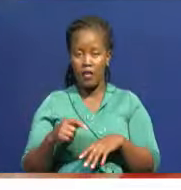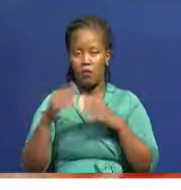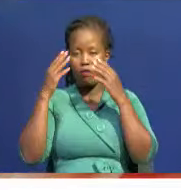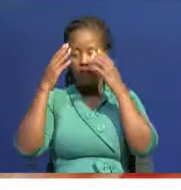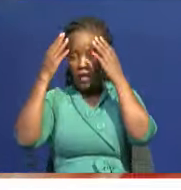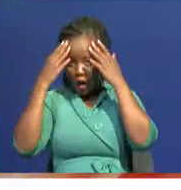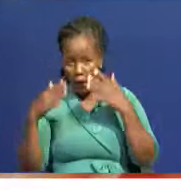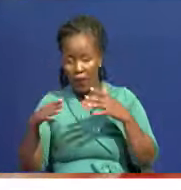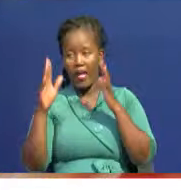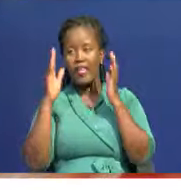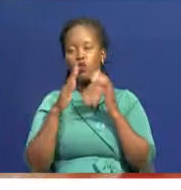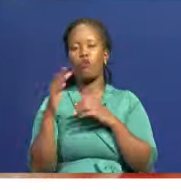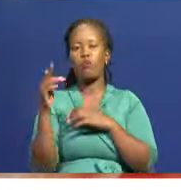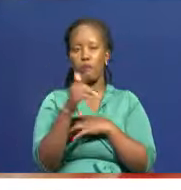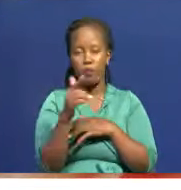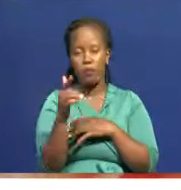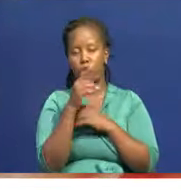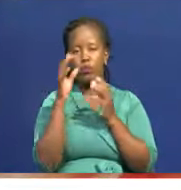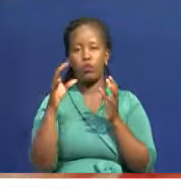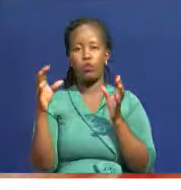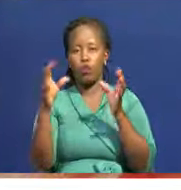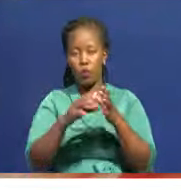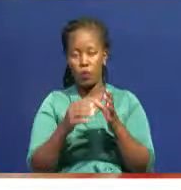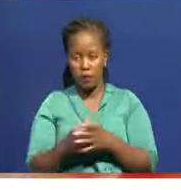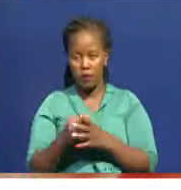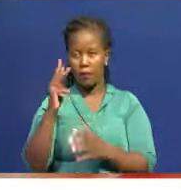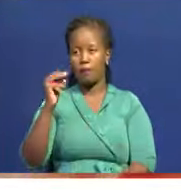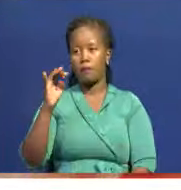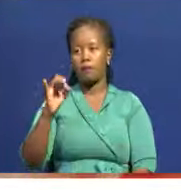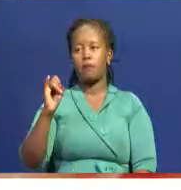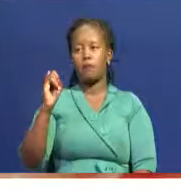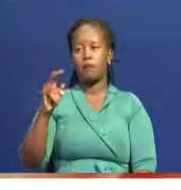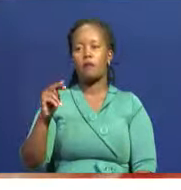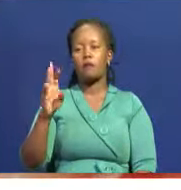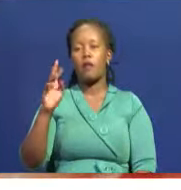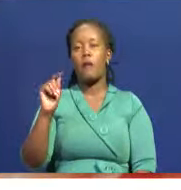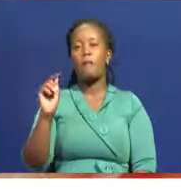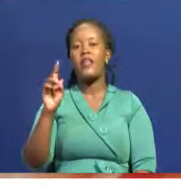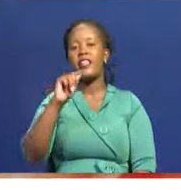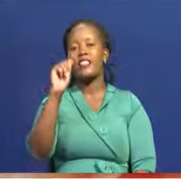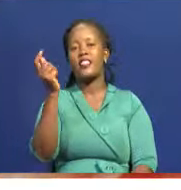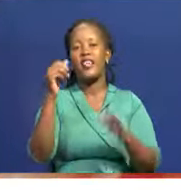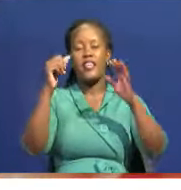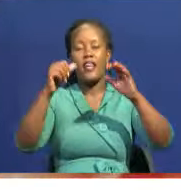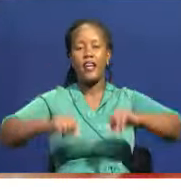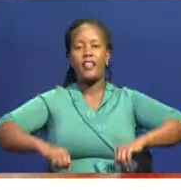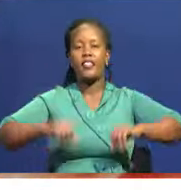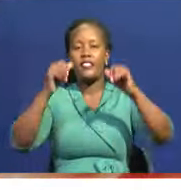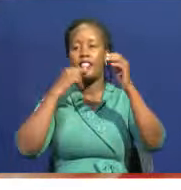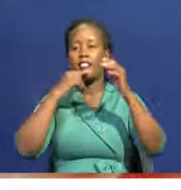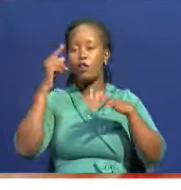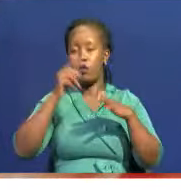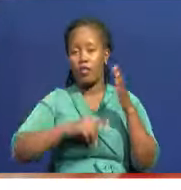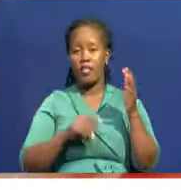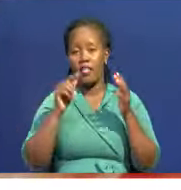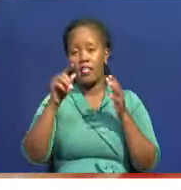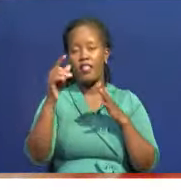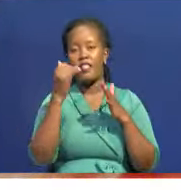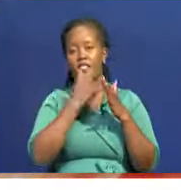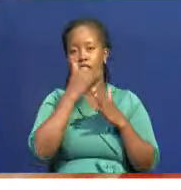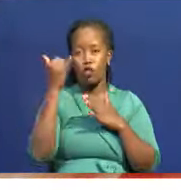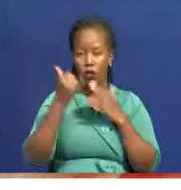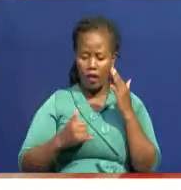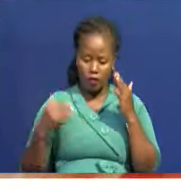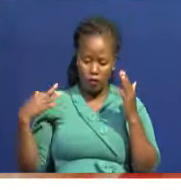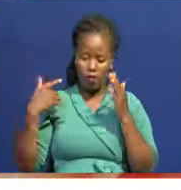wa wanahabari, afisa mkuu mtendaji wa Minet Kenya Sami Muthui alisema mpango huo wa bima ya matibabu uliodumu kwa